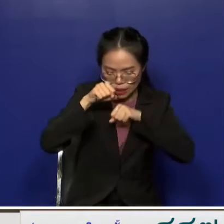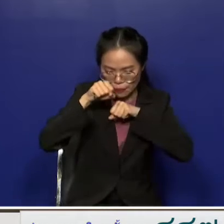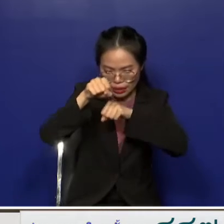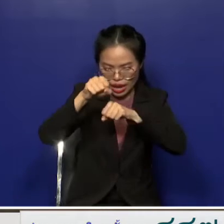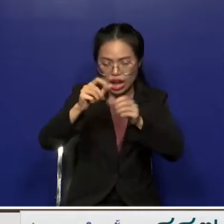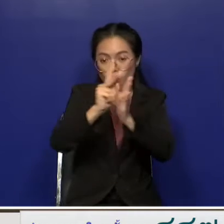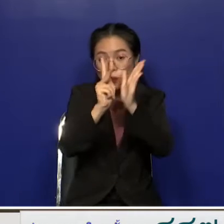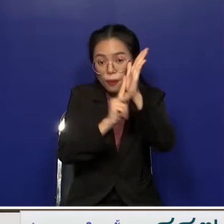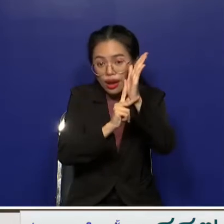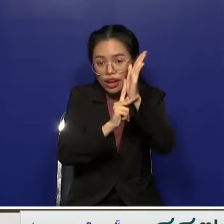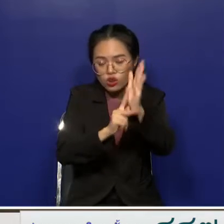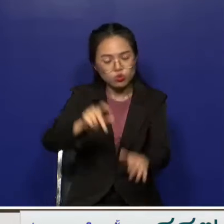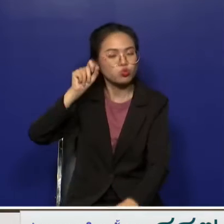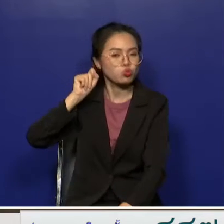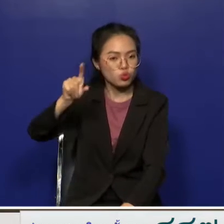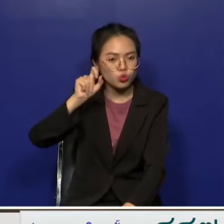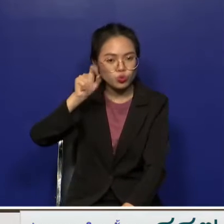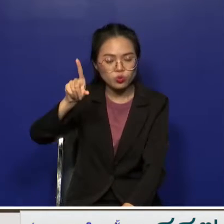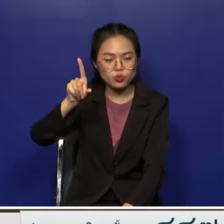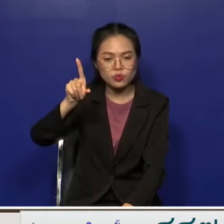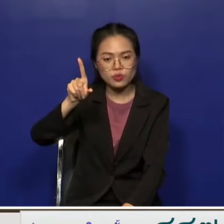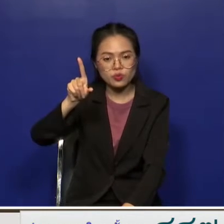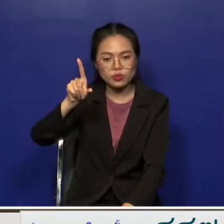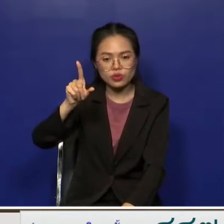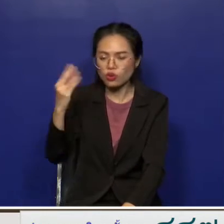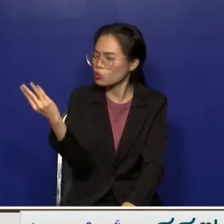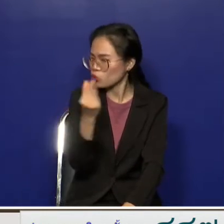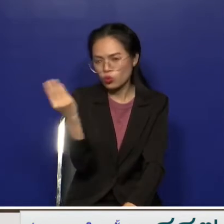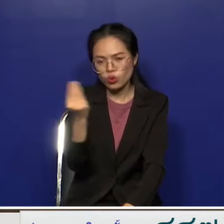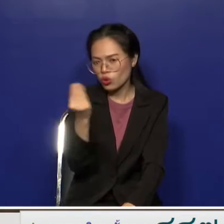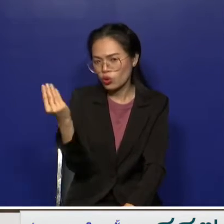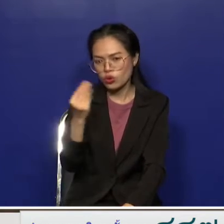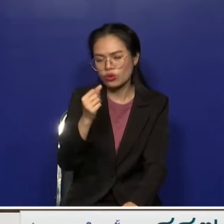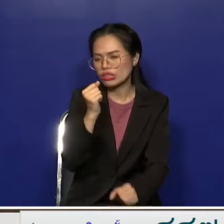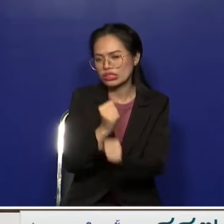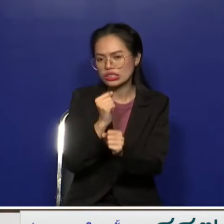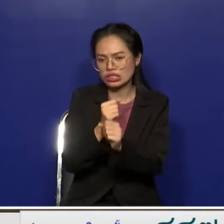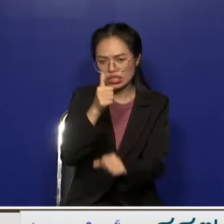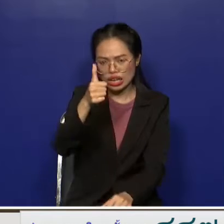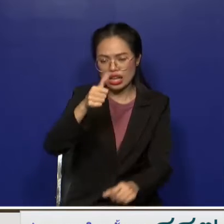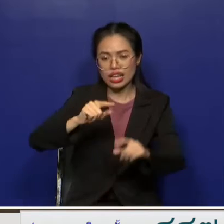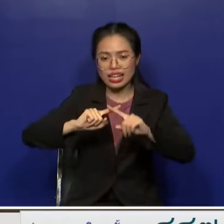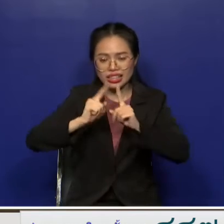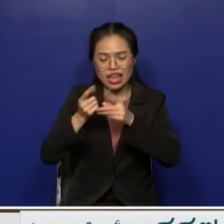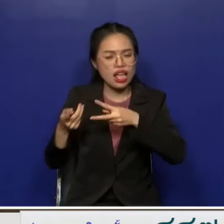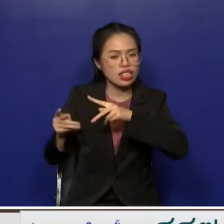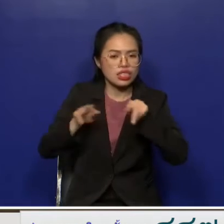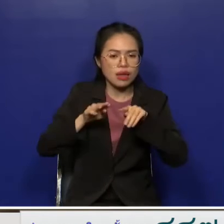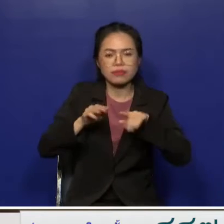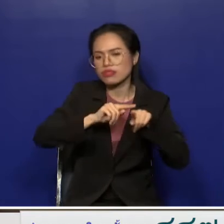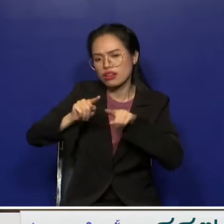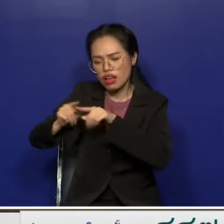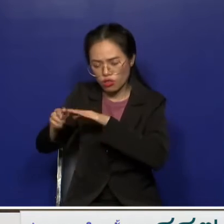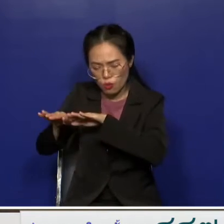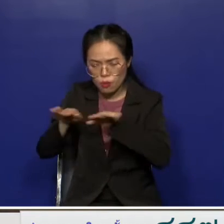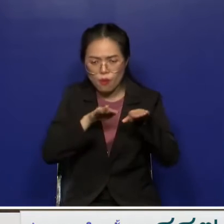ายเร่งด่วนเนี่ยสามารถวิ่งแบบฉิวเฉียดไปได้นะครับแต่การเตรียมการนั้นจะต้องเตรียมไว้ก่อนครับท่